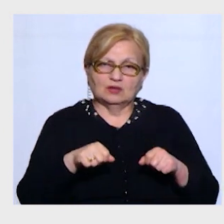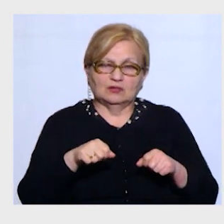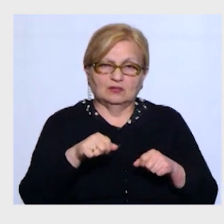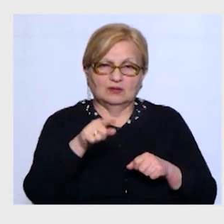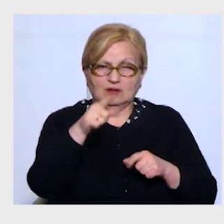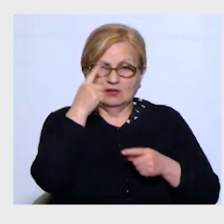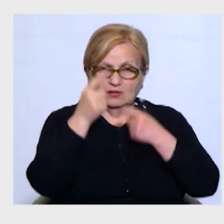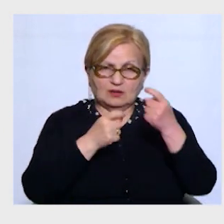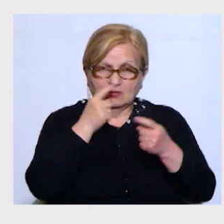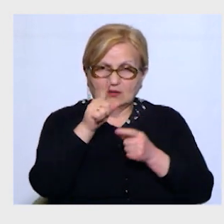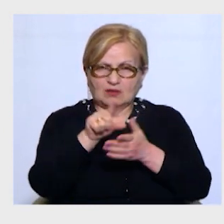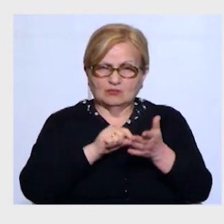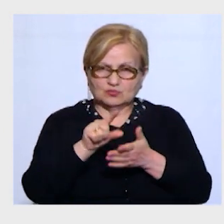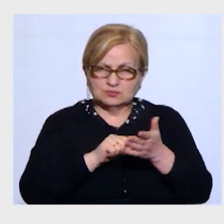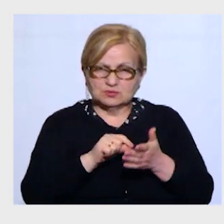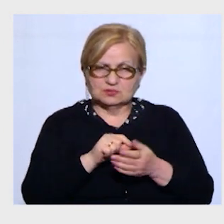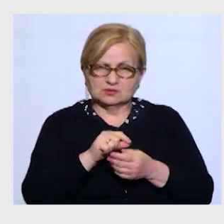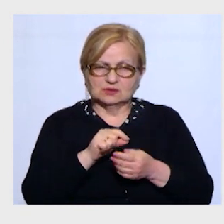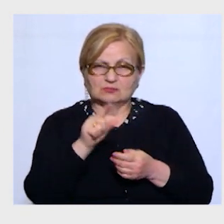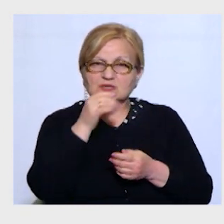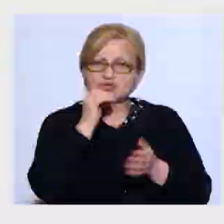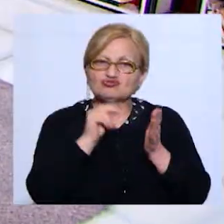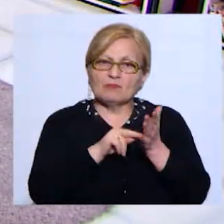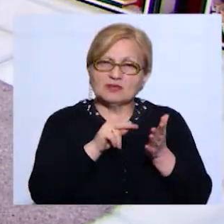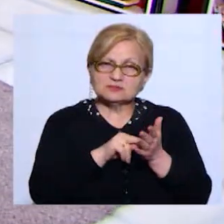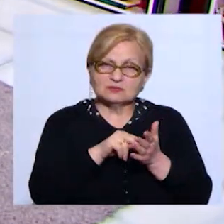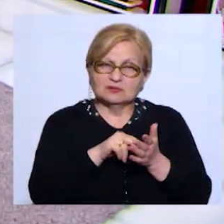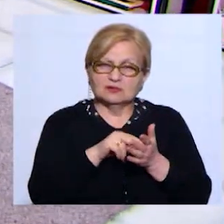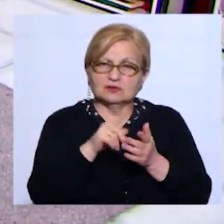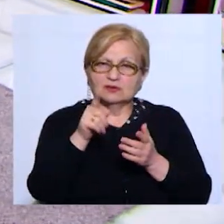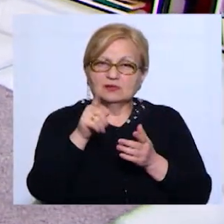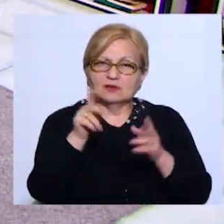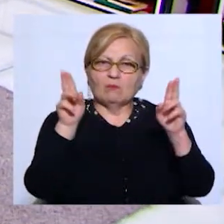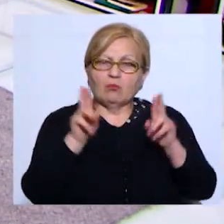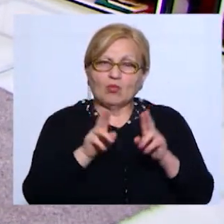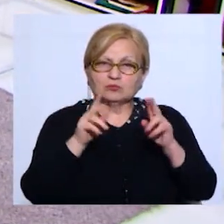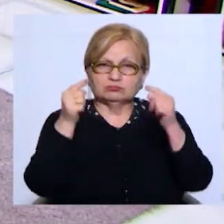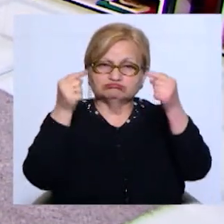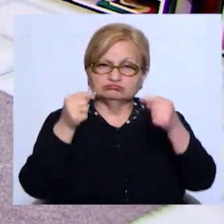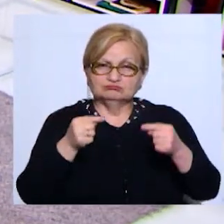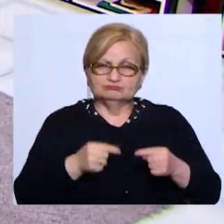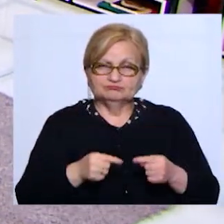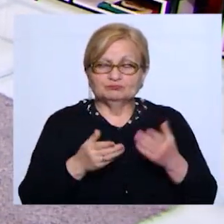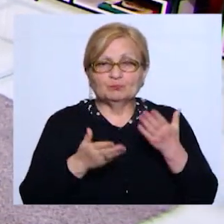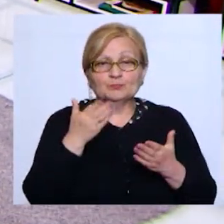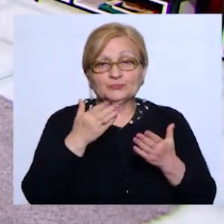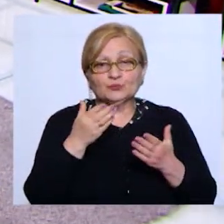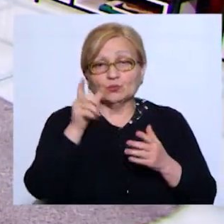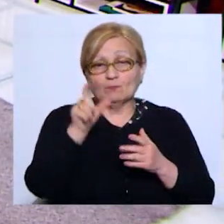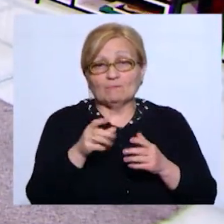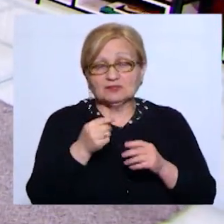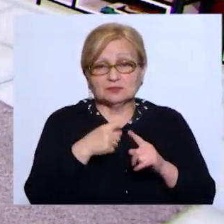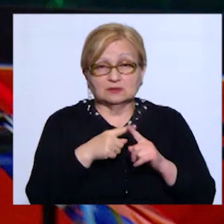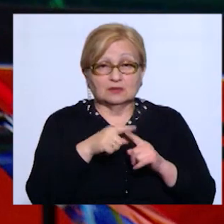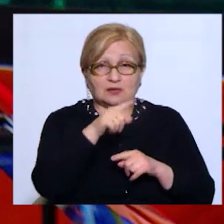ამ ინფორმაციის ამოწერა და ამის შეფასება, ანუ შესაბამ ფორმულების მისადაგება. და თუ მათემატიკოსებმა შეძლეს აი